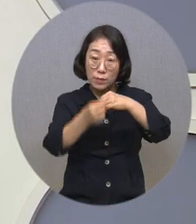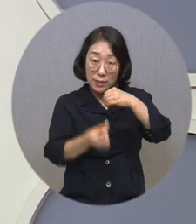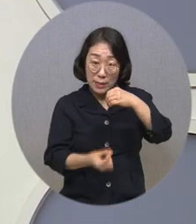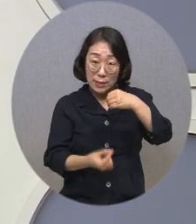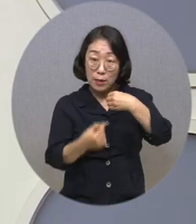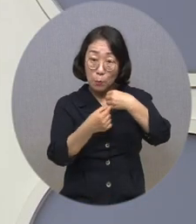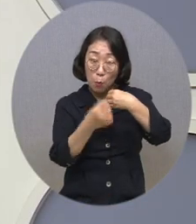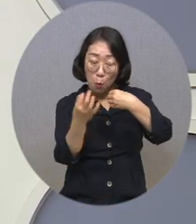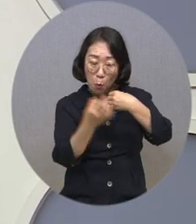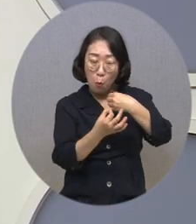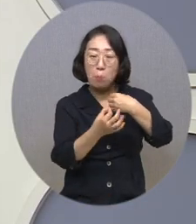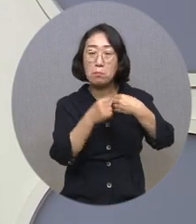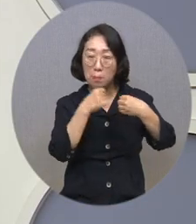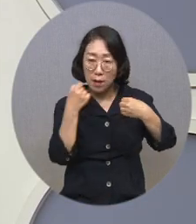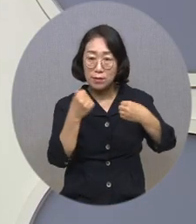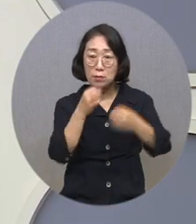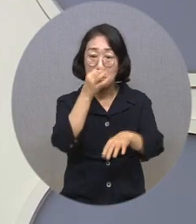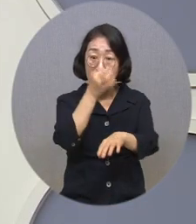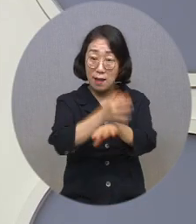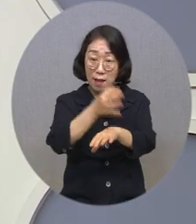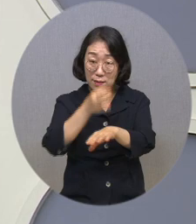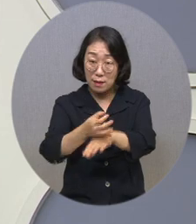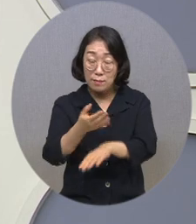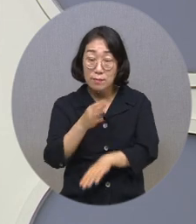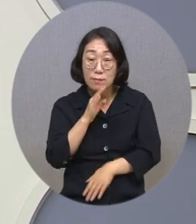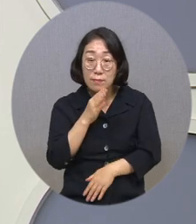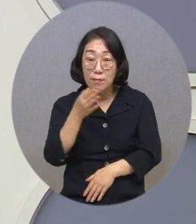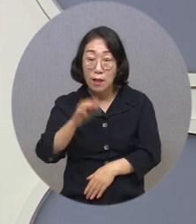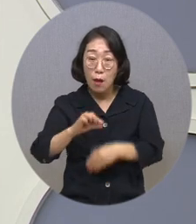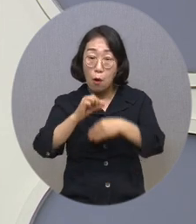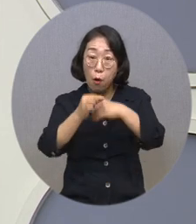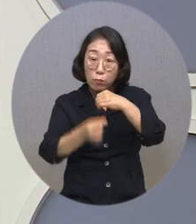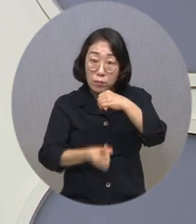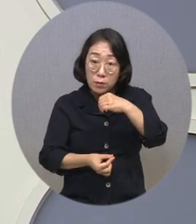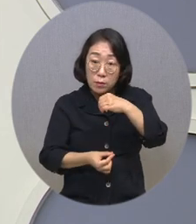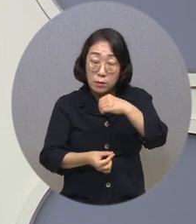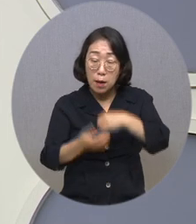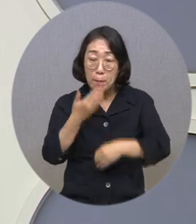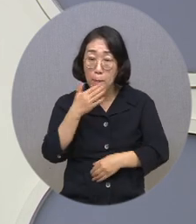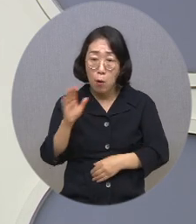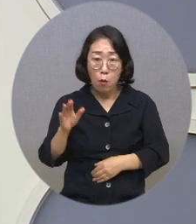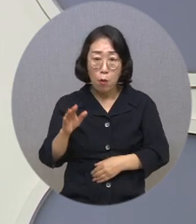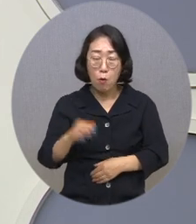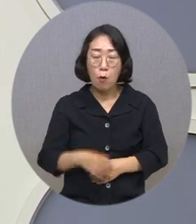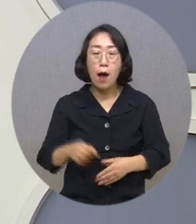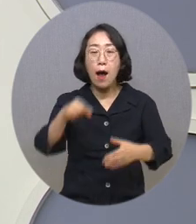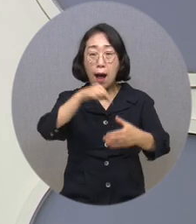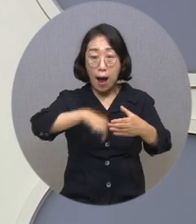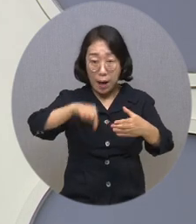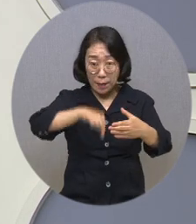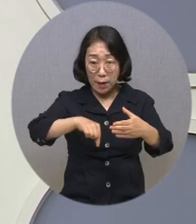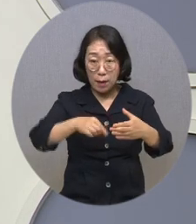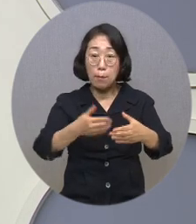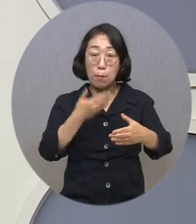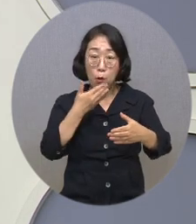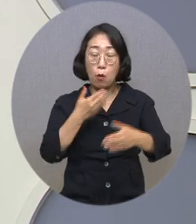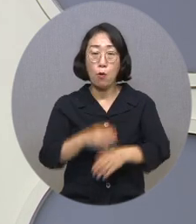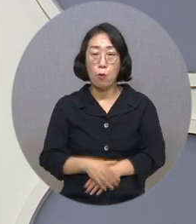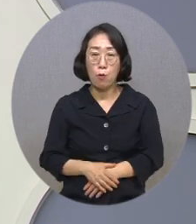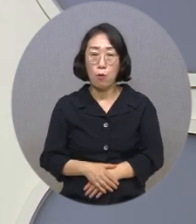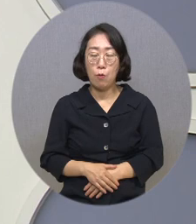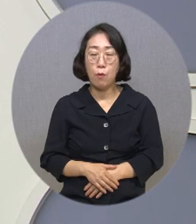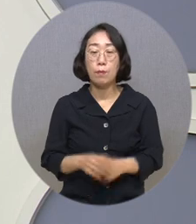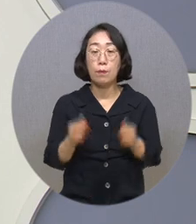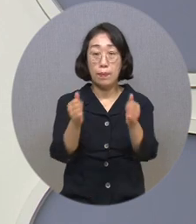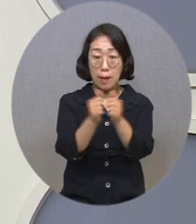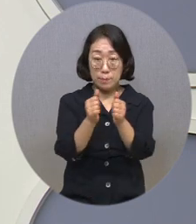너희들 예쁘고 잘 근데 껍질 먹는 사람이 있냐? 그 안에 과실을 먹지 않느냐?